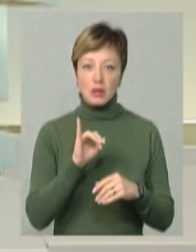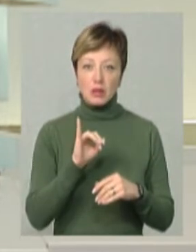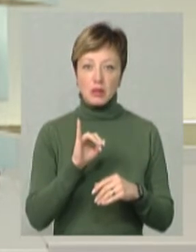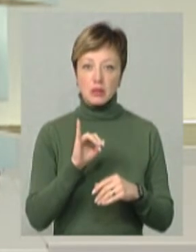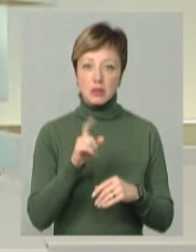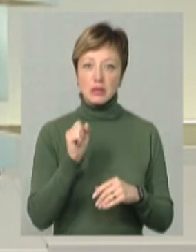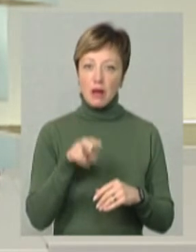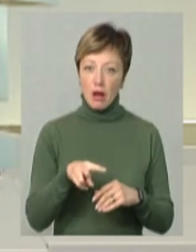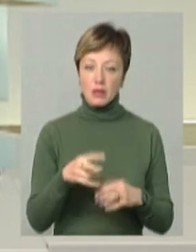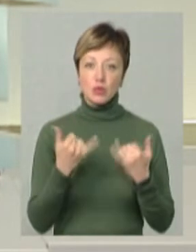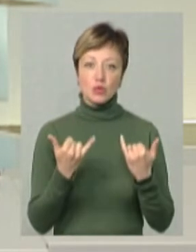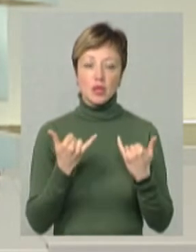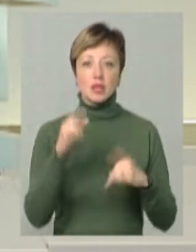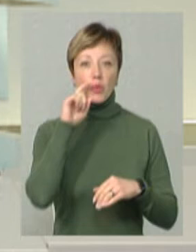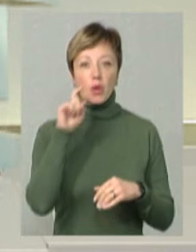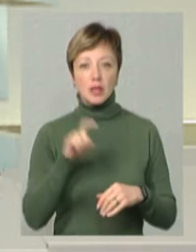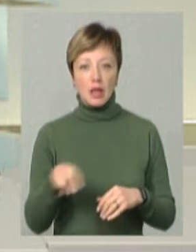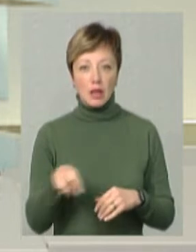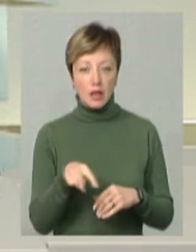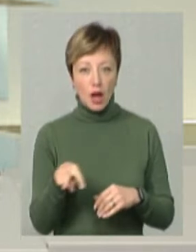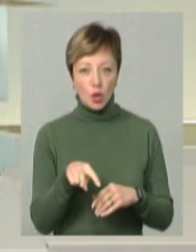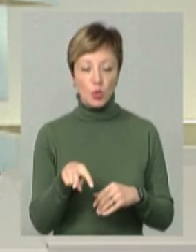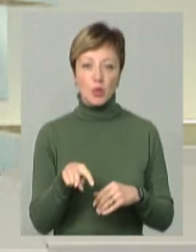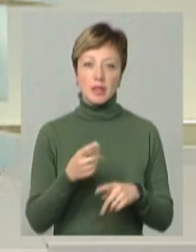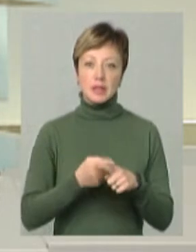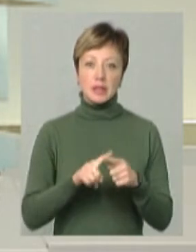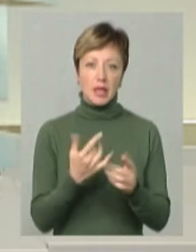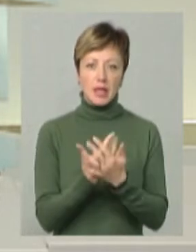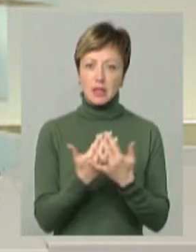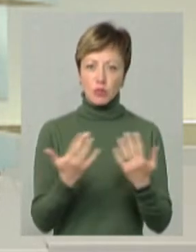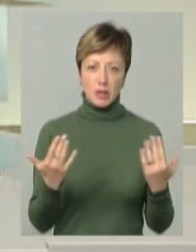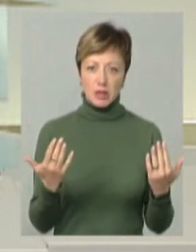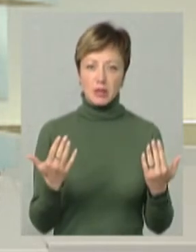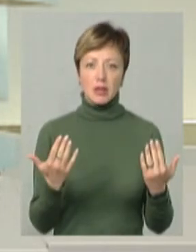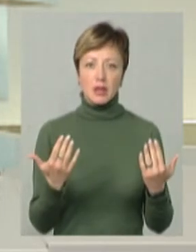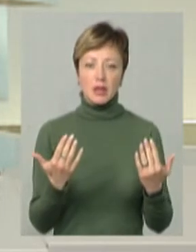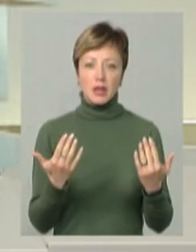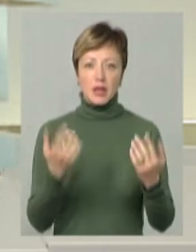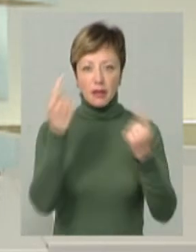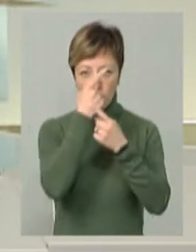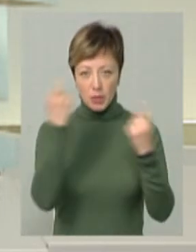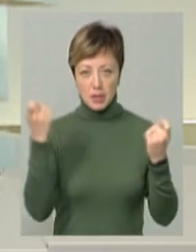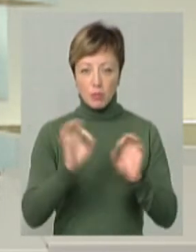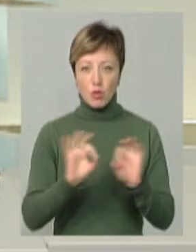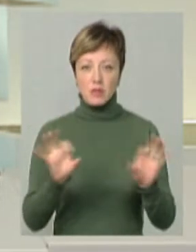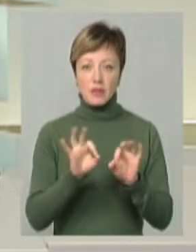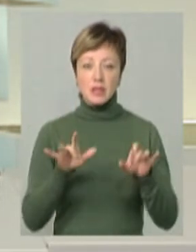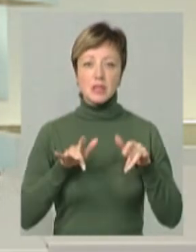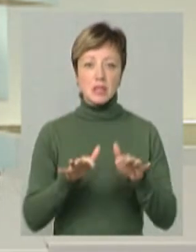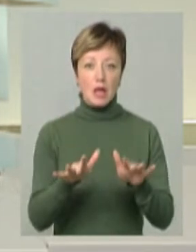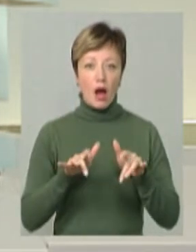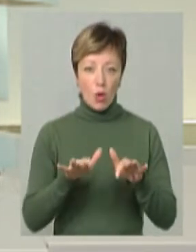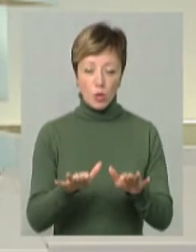комфортні зали. Це сучасна українська література, це різноманітні, різнопланові інформаційно-просвітницькі